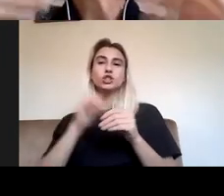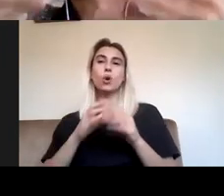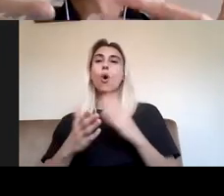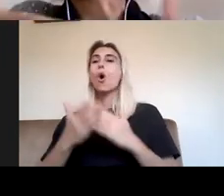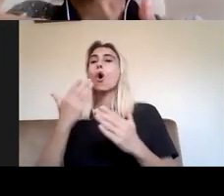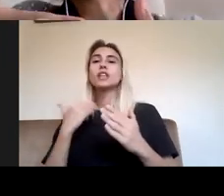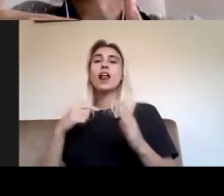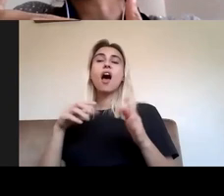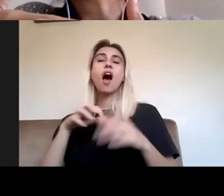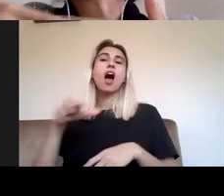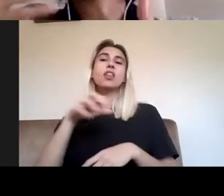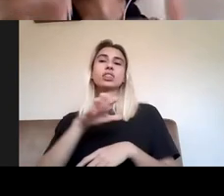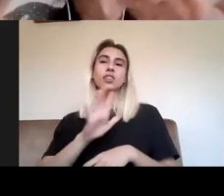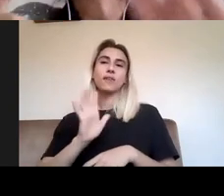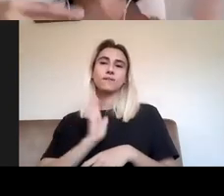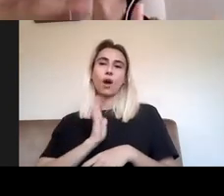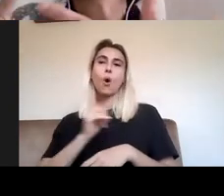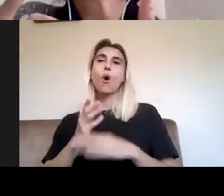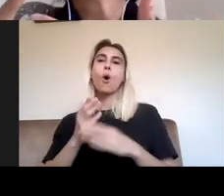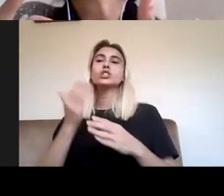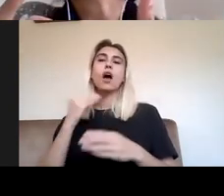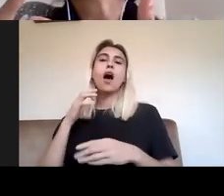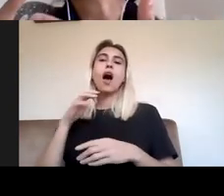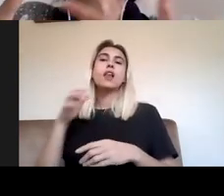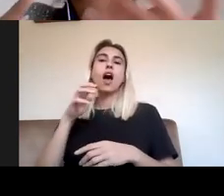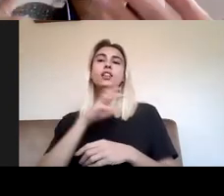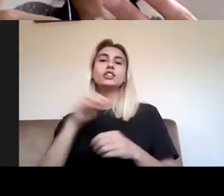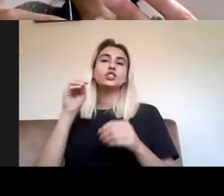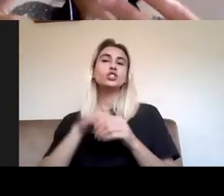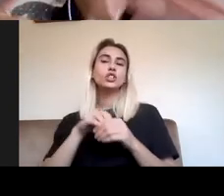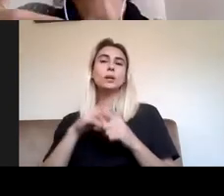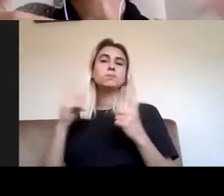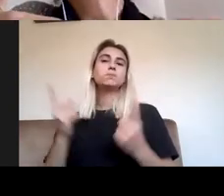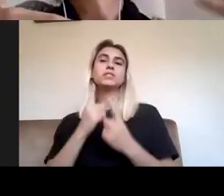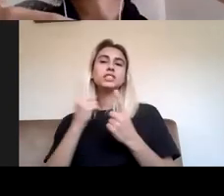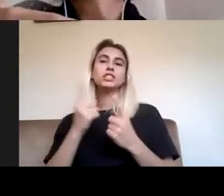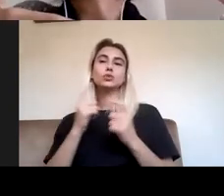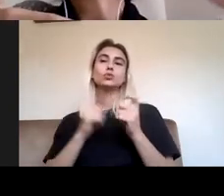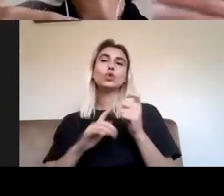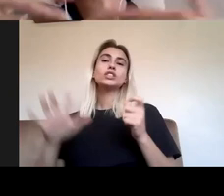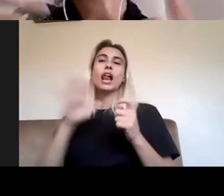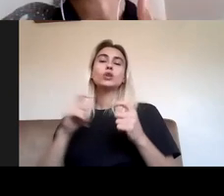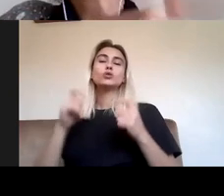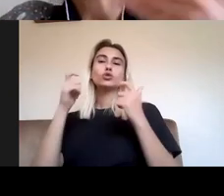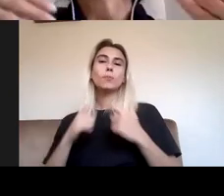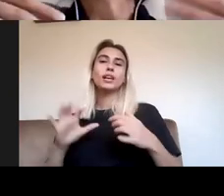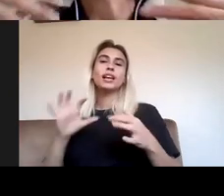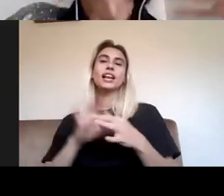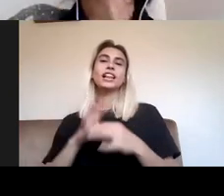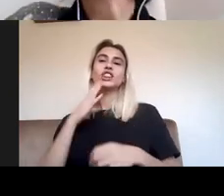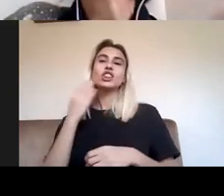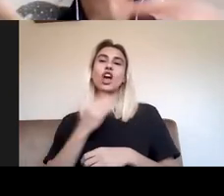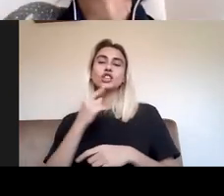önceliklendirdiği alanlar var. Mesela işte önceliklendirdiği alanlar içerisinde bir şey, sosyal sorumluluklara ilişkin işte gençler üzerinde